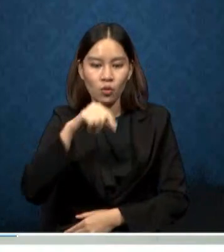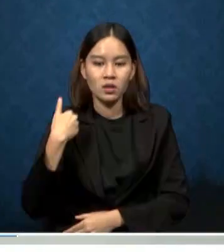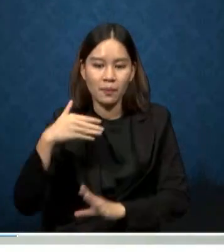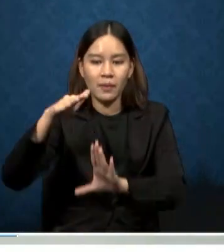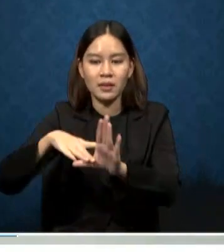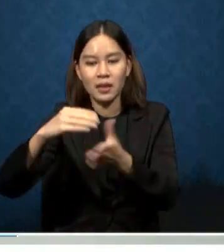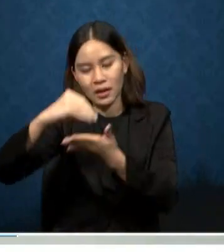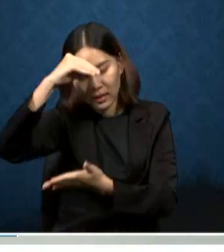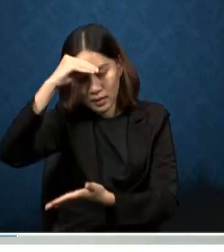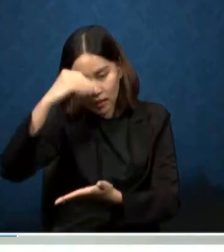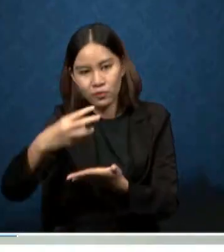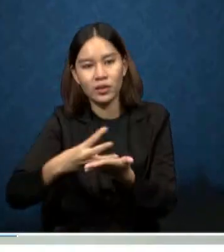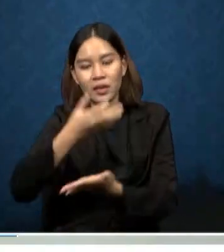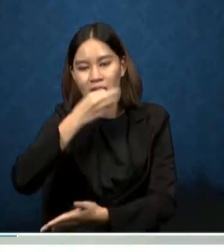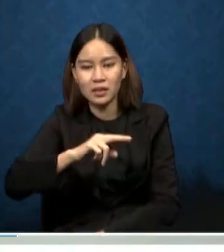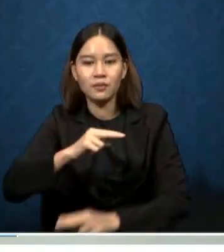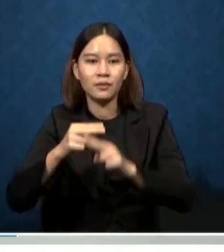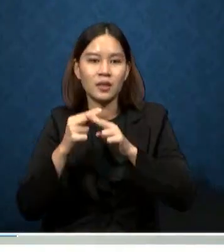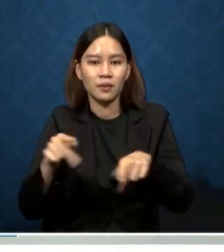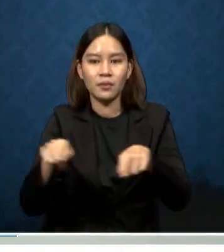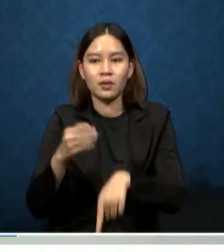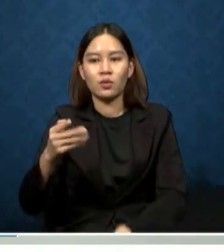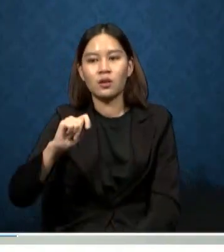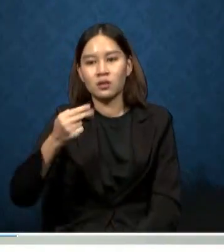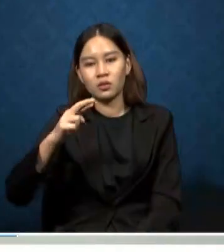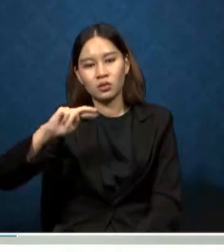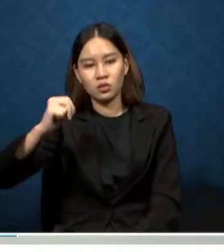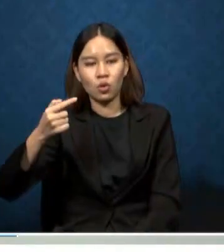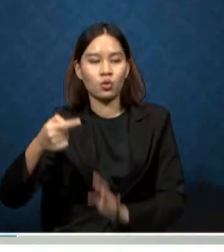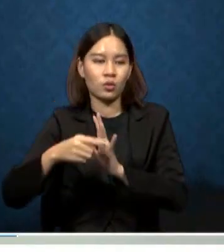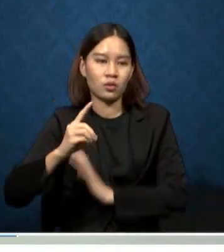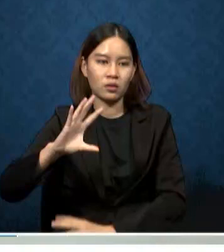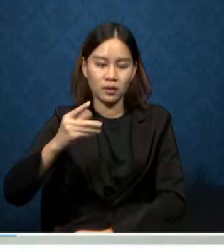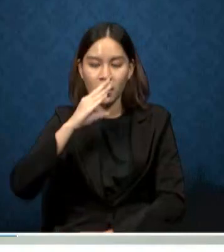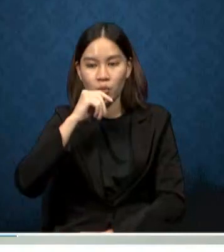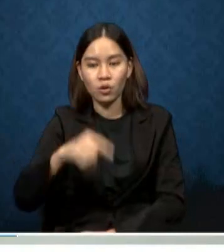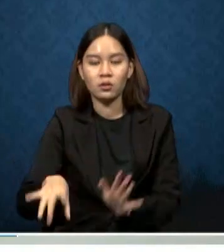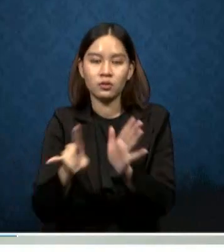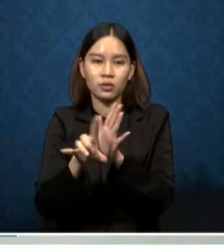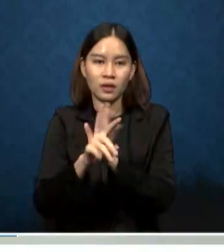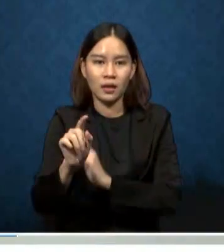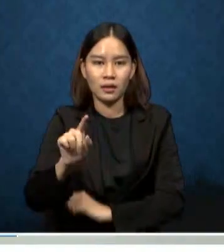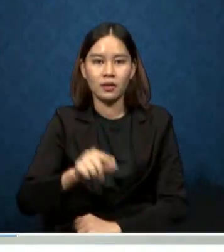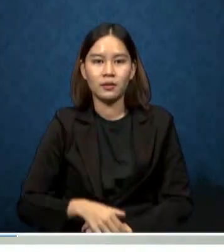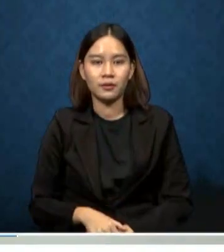มัครเรีนอชิวะเองอย่ที่เขาอยากจะเป็เหิยสงเดทพูดถงและ ประกาสท้าย